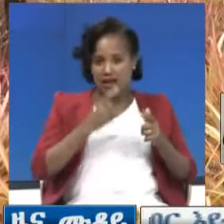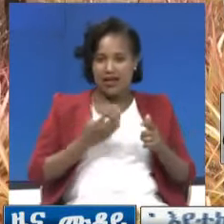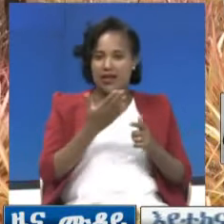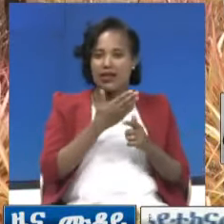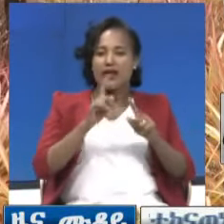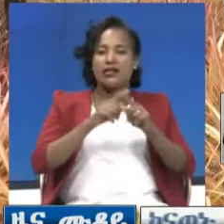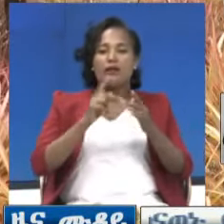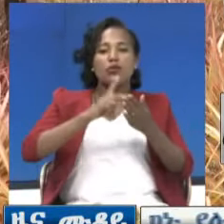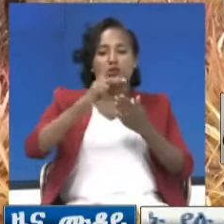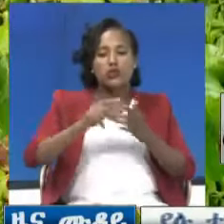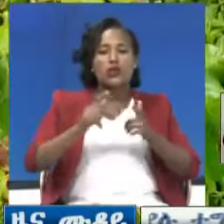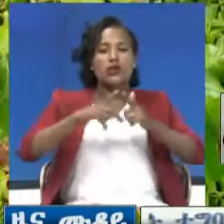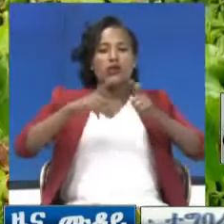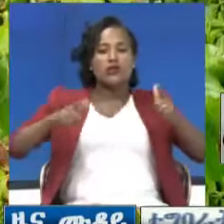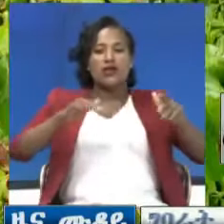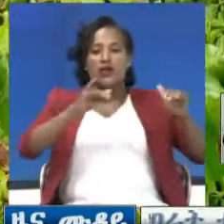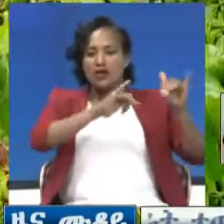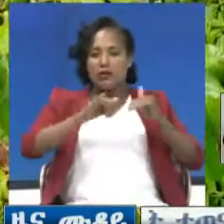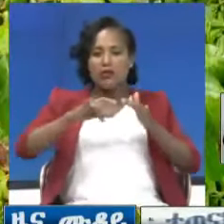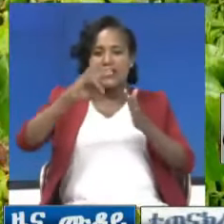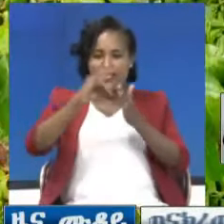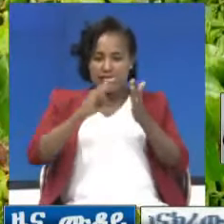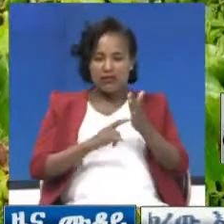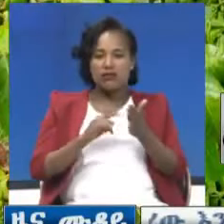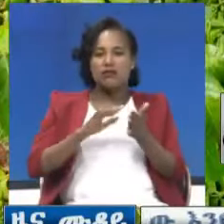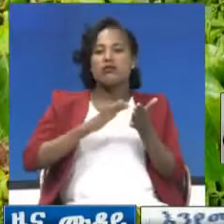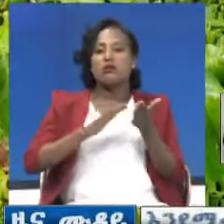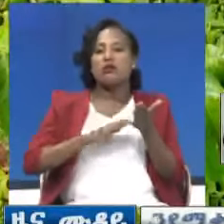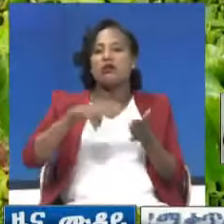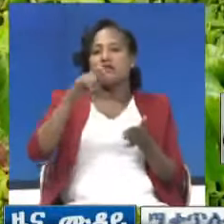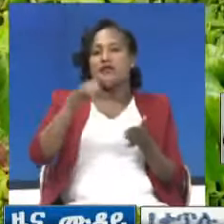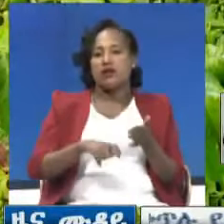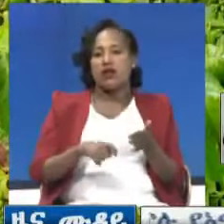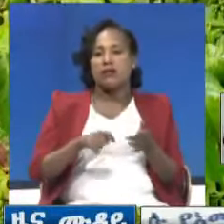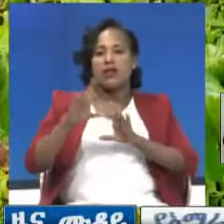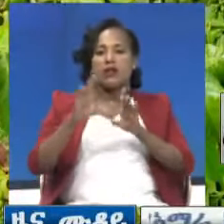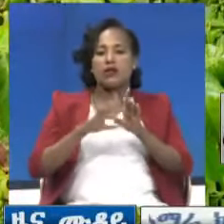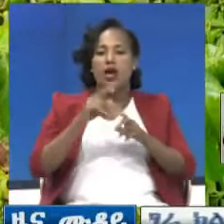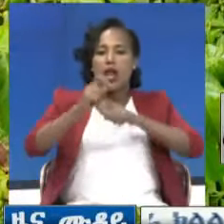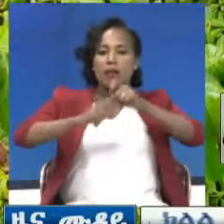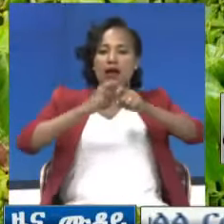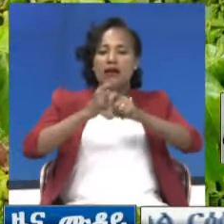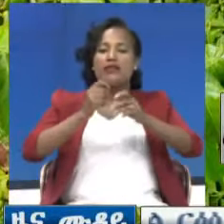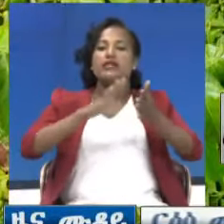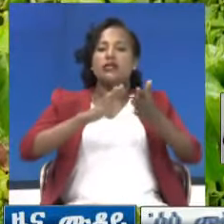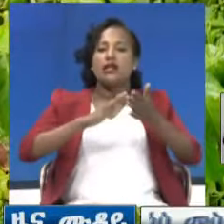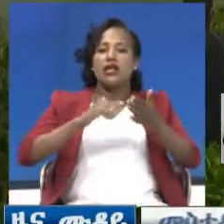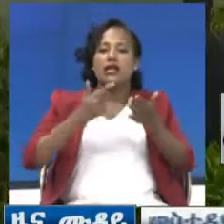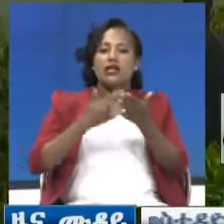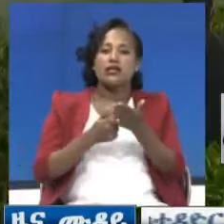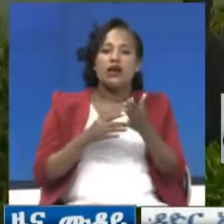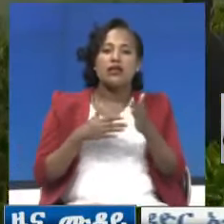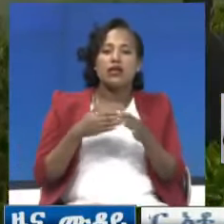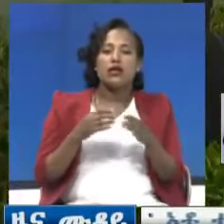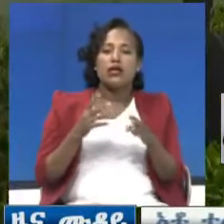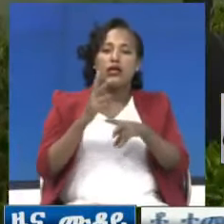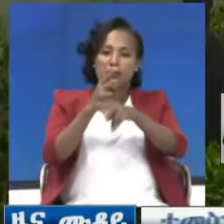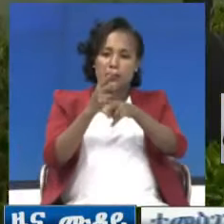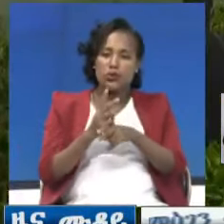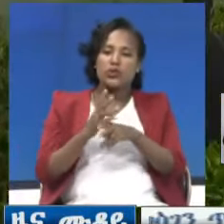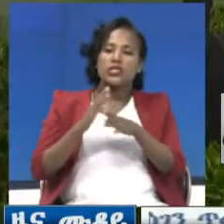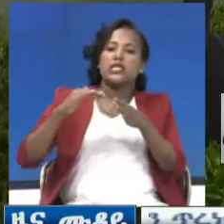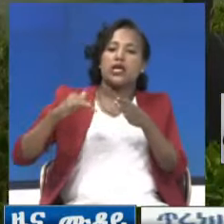እንደ ፕሮጀክቶች ግዙፍነት ደግሞ ዝርዝር ጥናት ያስፈልጋል። የምናደርጋቸው ዓለም አቀፍ ጥናቶች አሉ፣ ከዚህ አንጻር ብድሮች